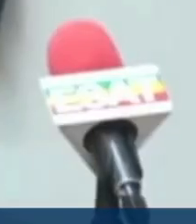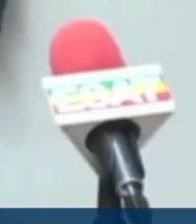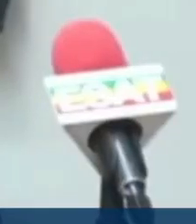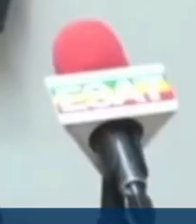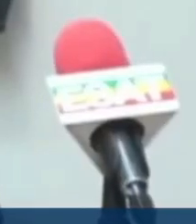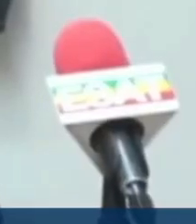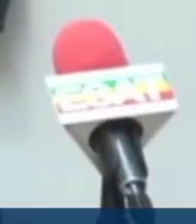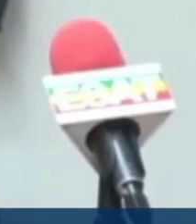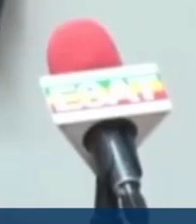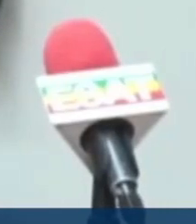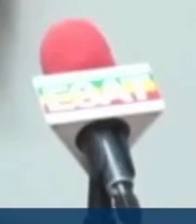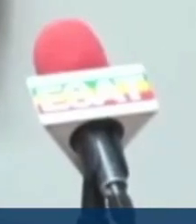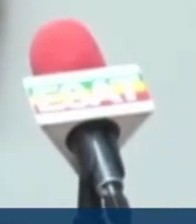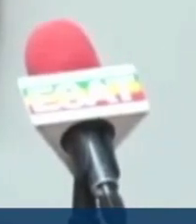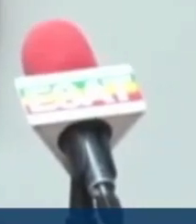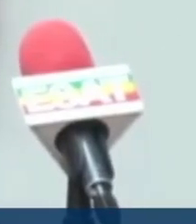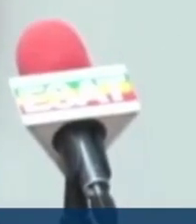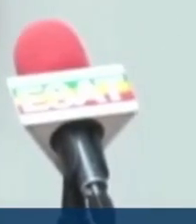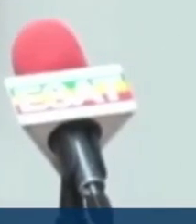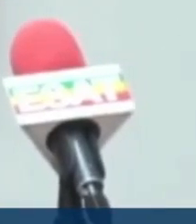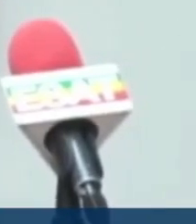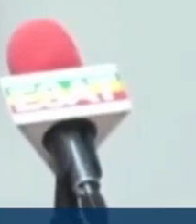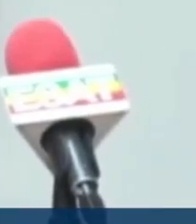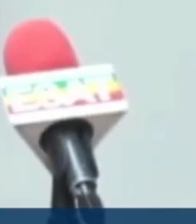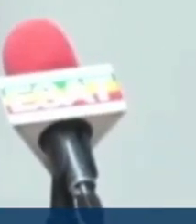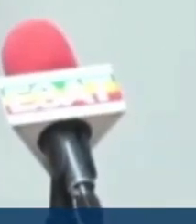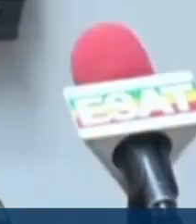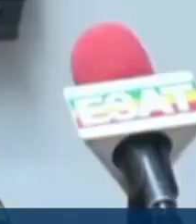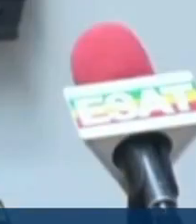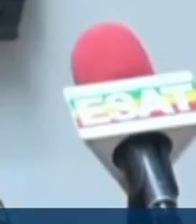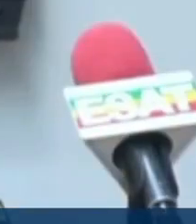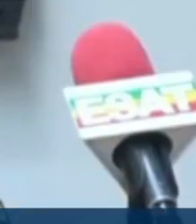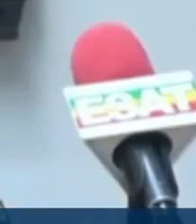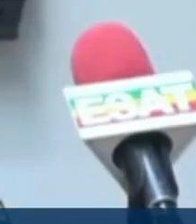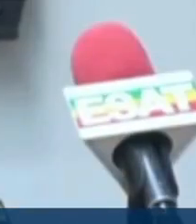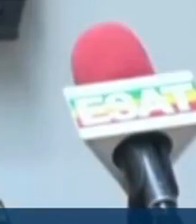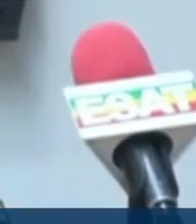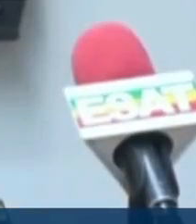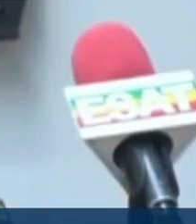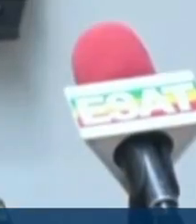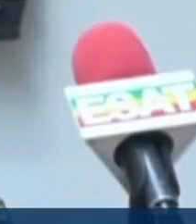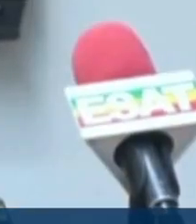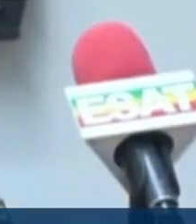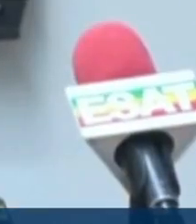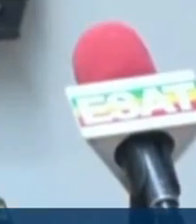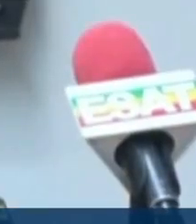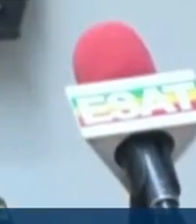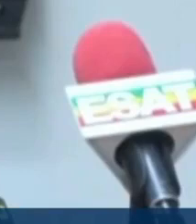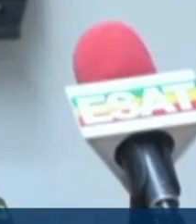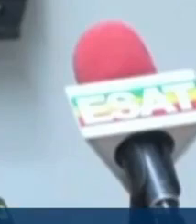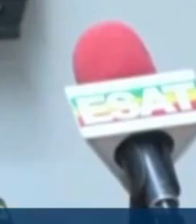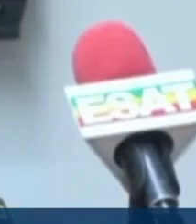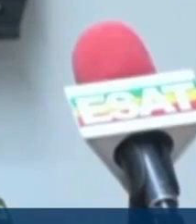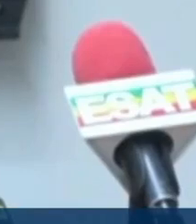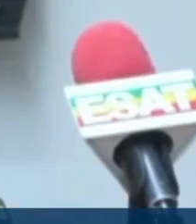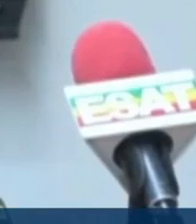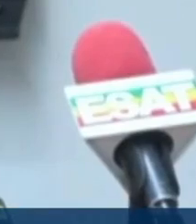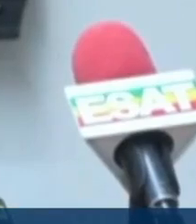ክኽፈቱ እኹል ቀረብ ነዳዲ ክህሉ ዘይተገደበ ሰብኣዊ ሓገዝ ክቐርብን ወረርቲ ሓይልታት ካብ መሬት ትግራይ ለቒቆም ክወፁን